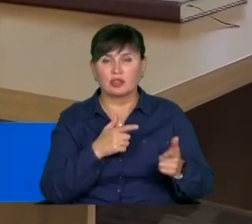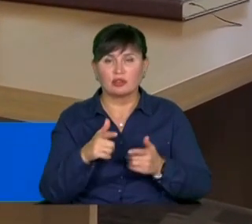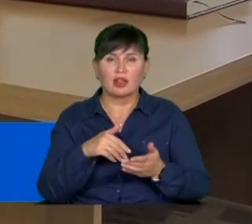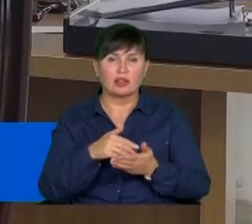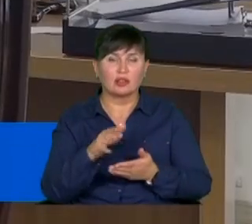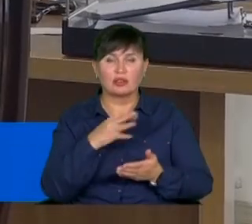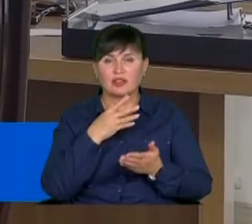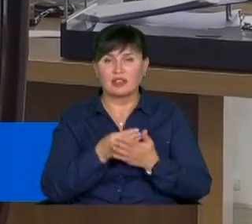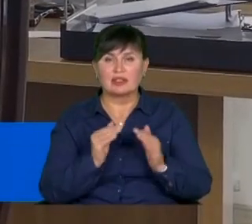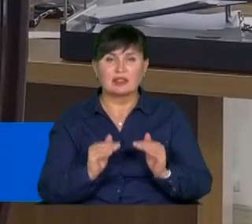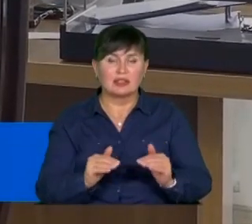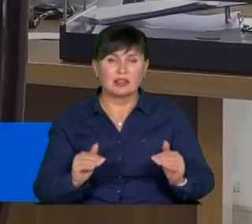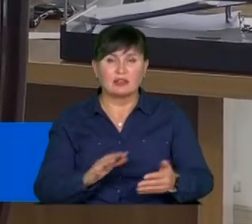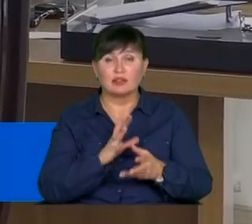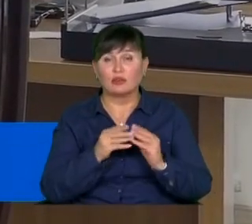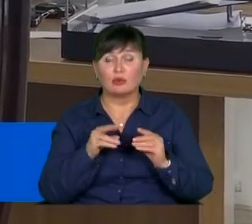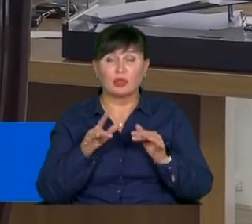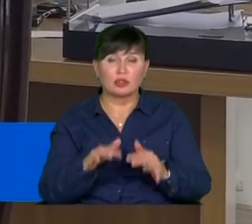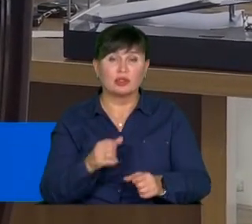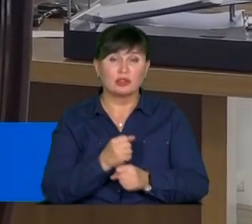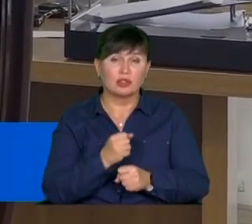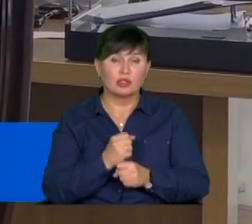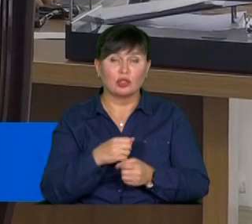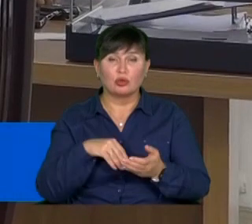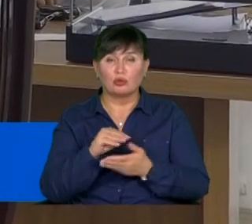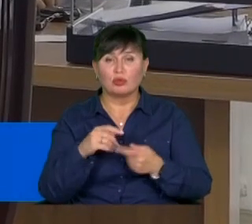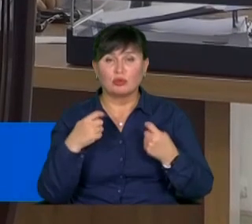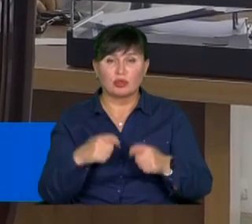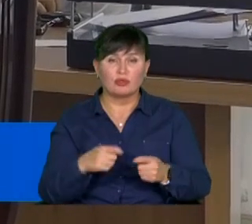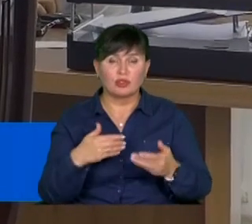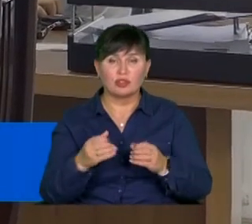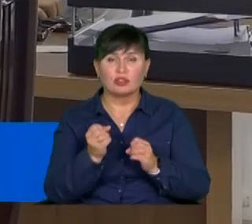отказаться от своих детей. Всего по делу совершены сделки купли-продажи в отношении